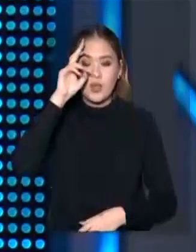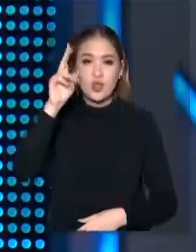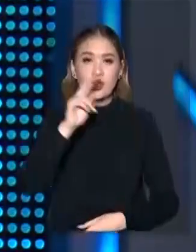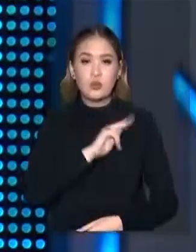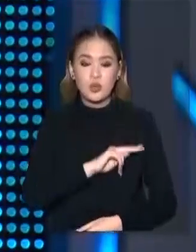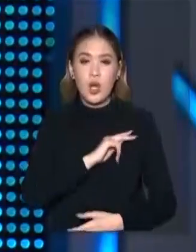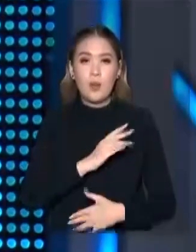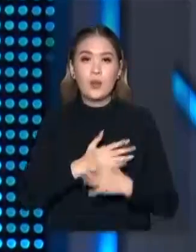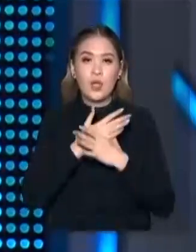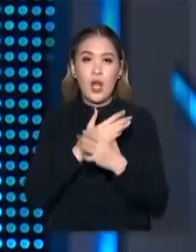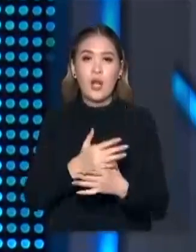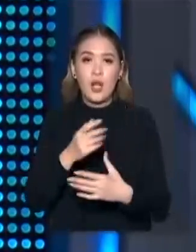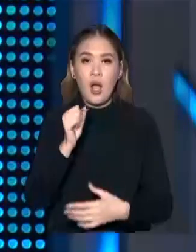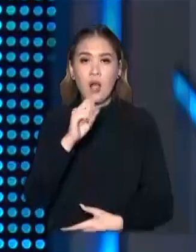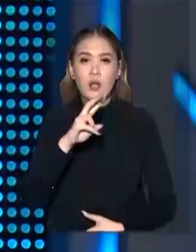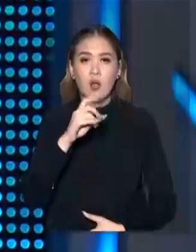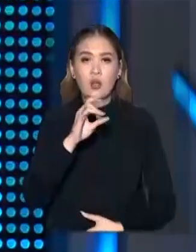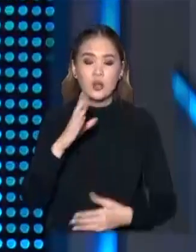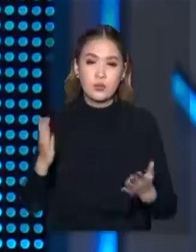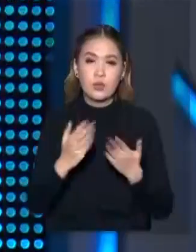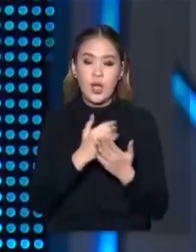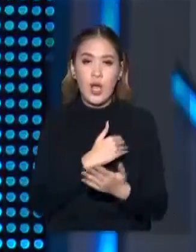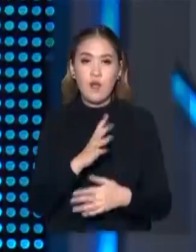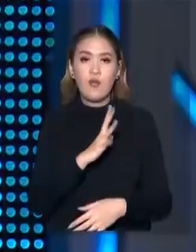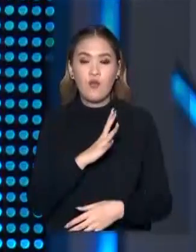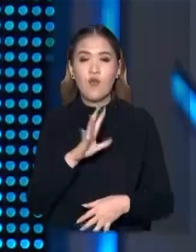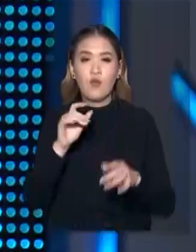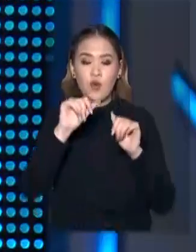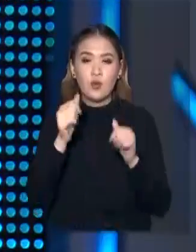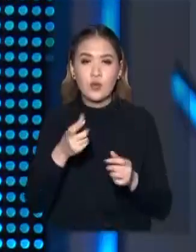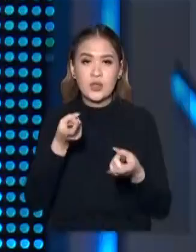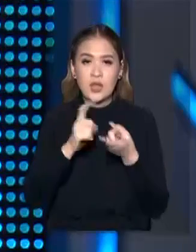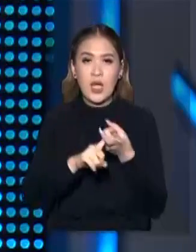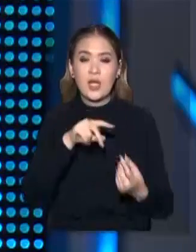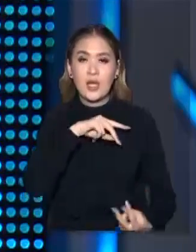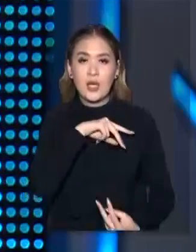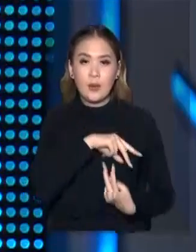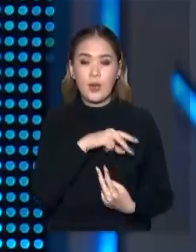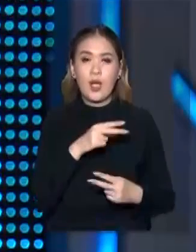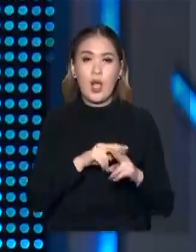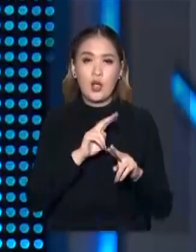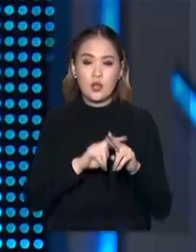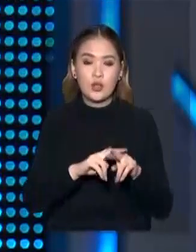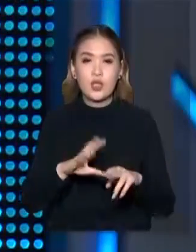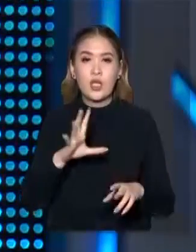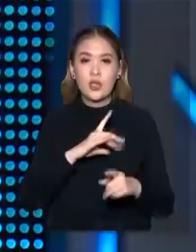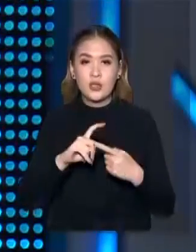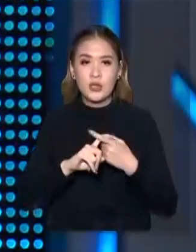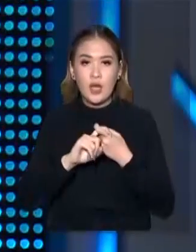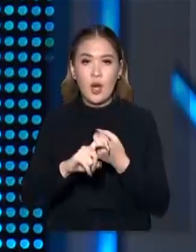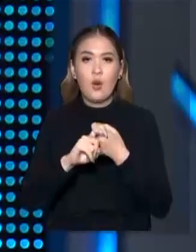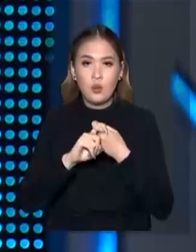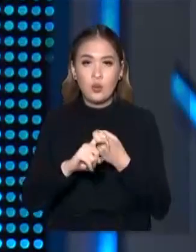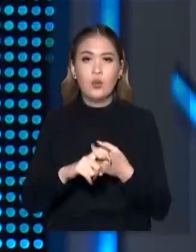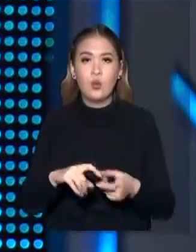жұмыс беруші кәсіподақ алгоритмін қолдай және осы формулаға сай еңбек саласында әлеуметтік серіктестік орнатуға